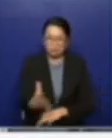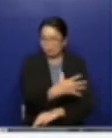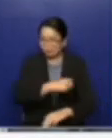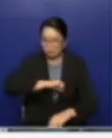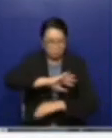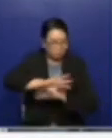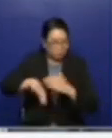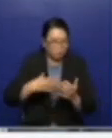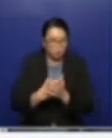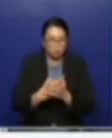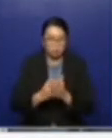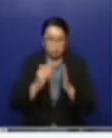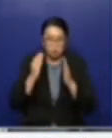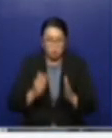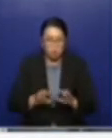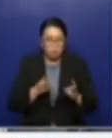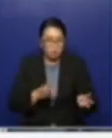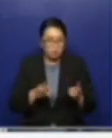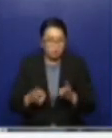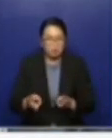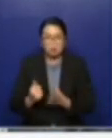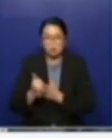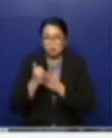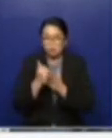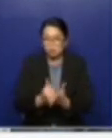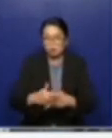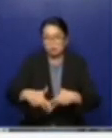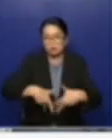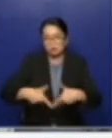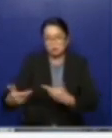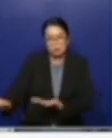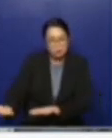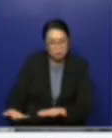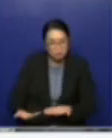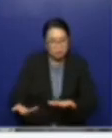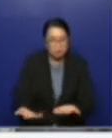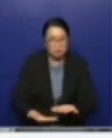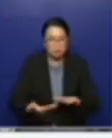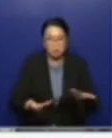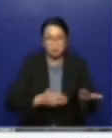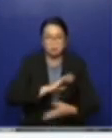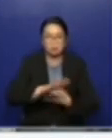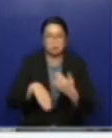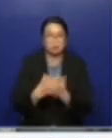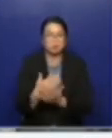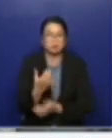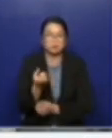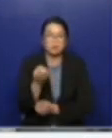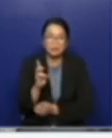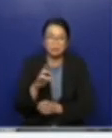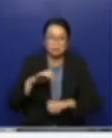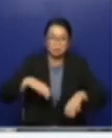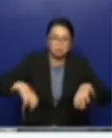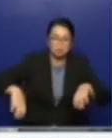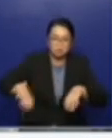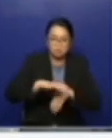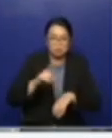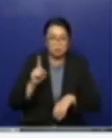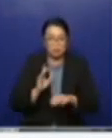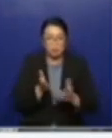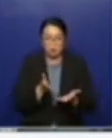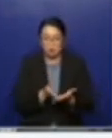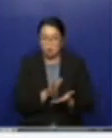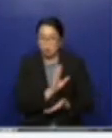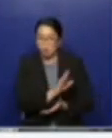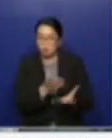ควรที่จะหาทางออกเชิญหน่วยงานทั้ง17หน่วยงานมาคุยซิว่าสิ่งใดที่เป็นของรัฐ